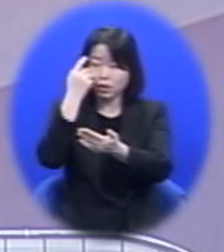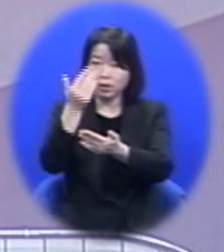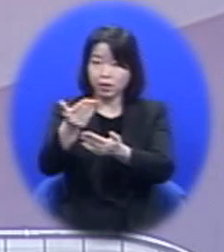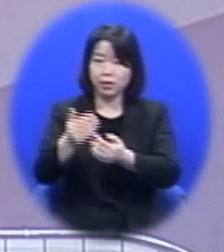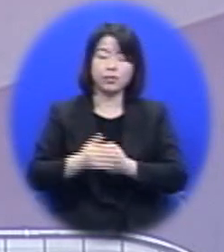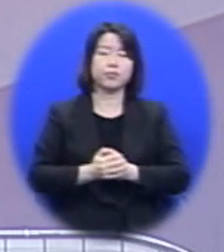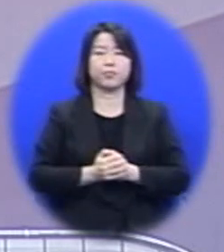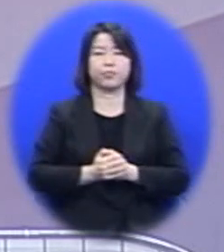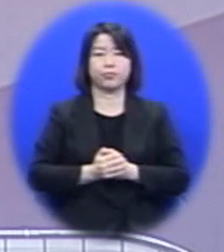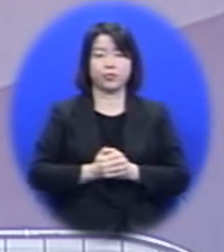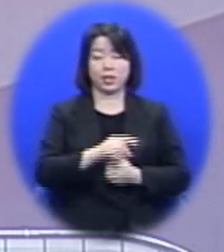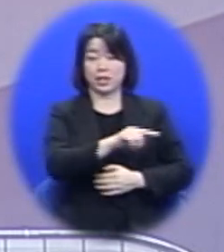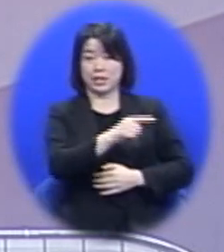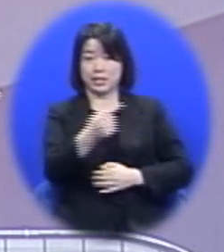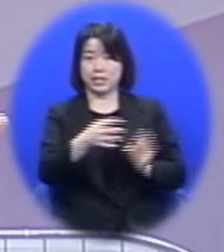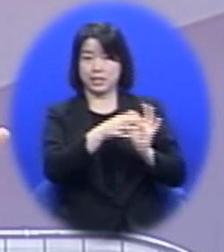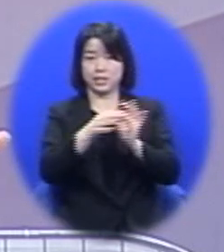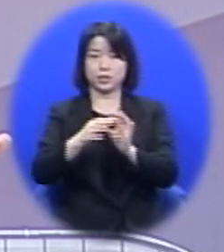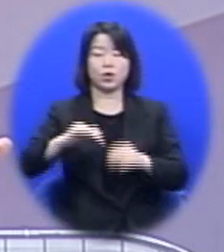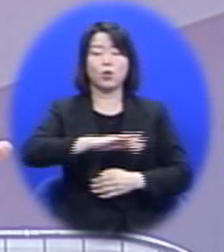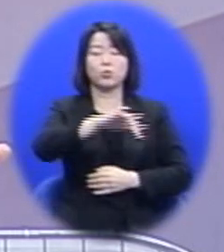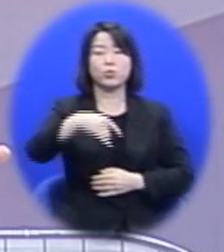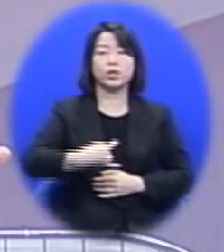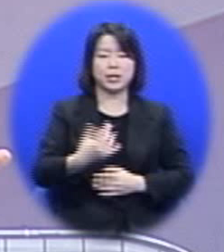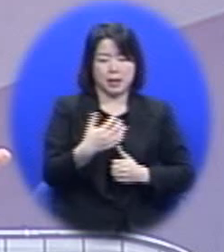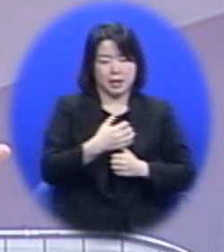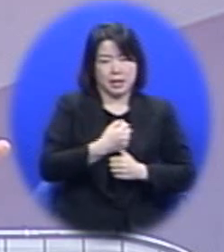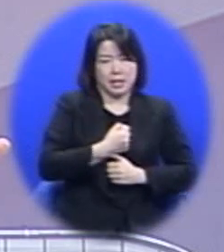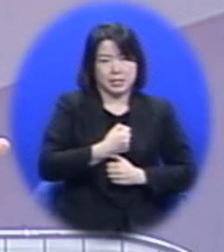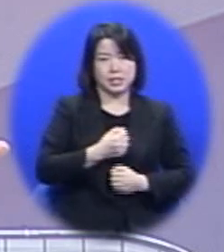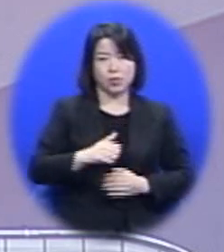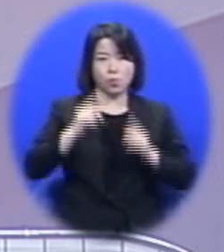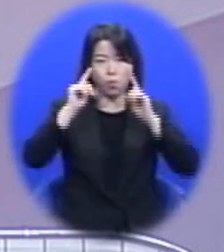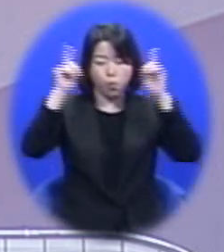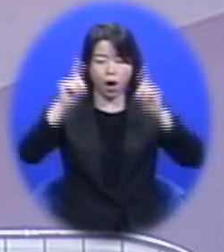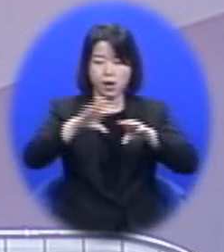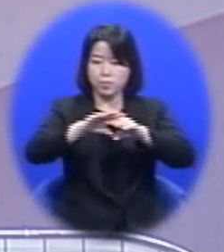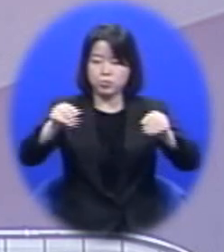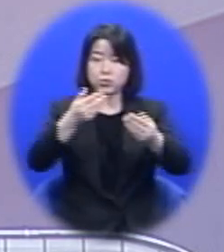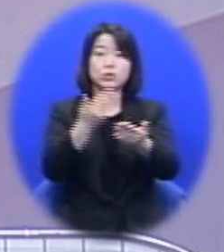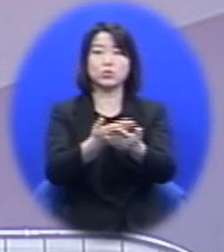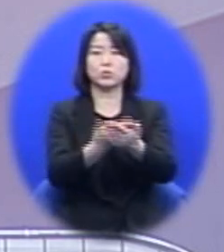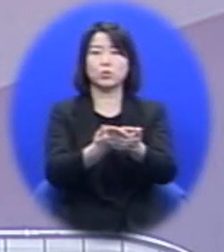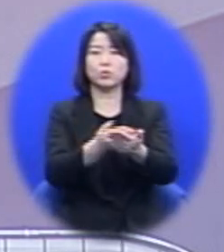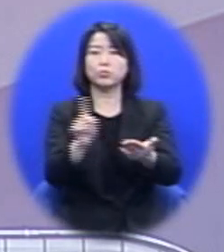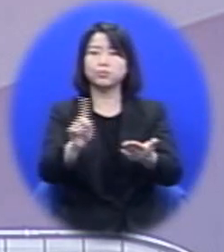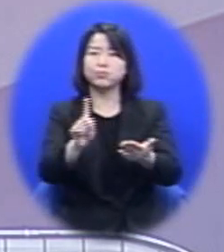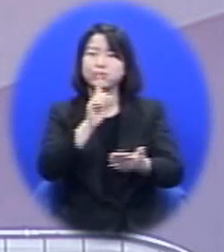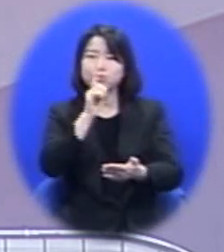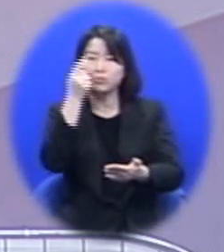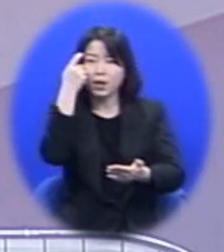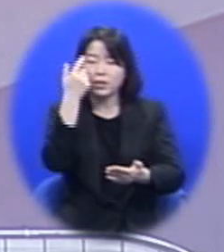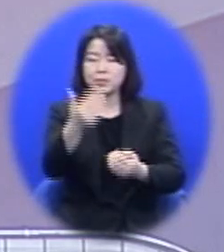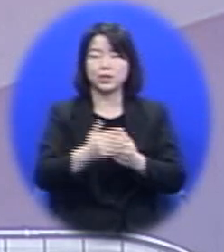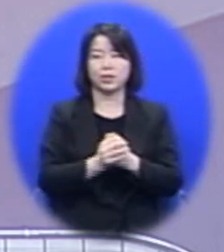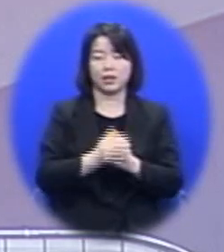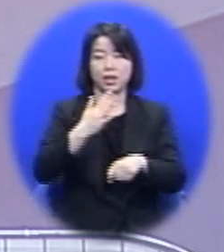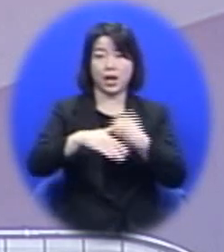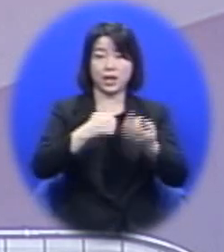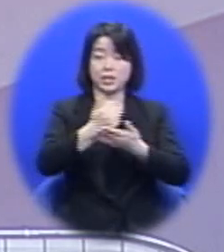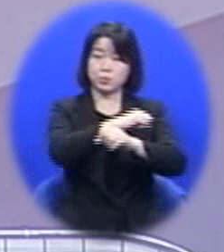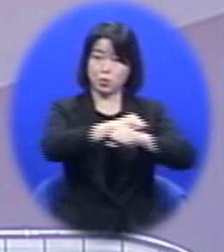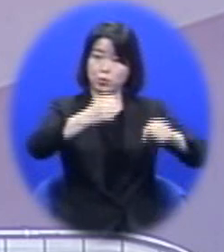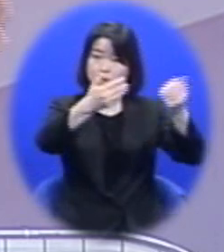이어서 우리에게 품으신 진노를 풀어 주십시오. 이건 또 무슨 이야기입니까? 하나님이